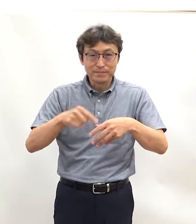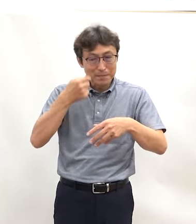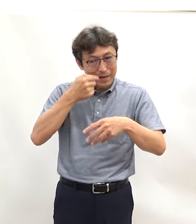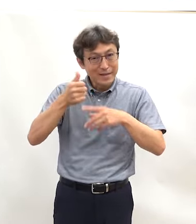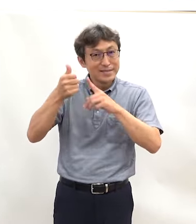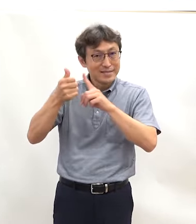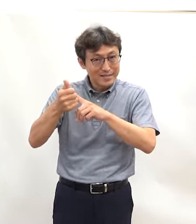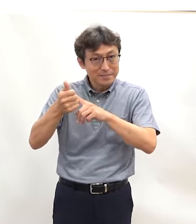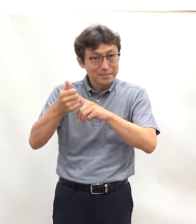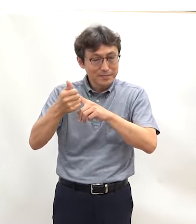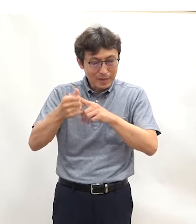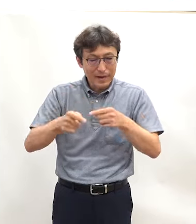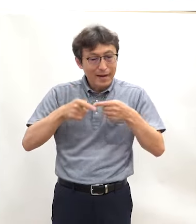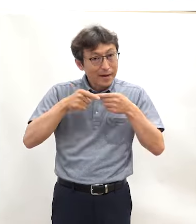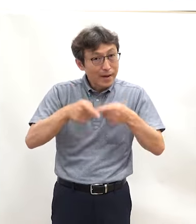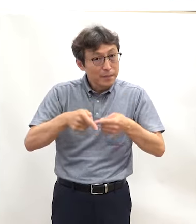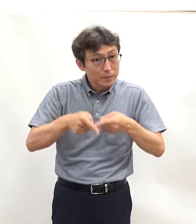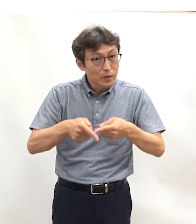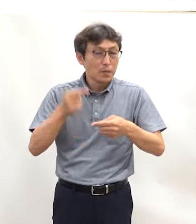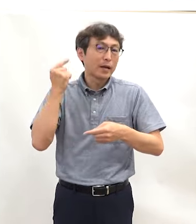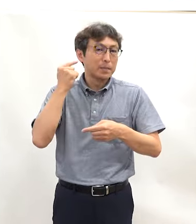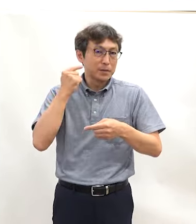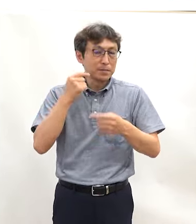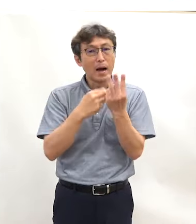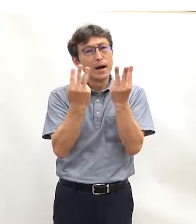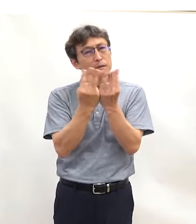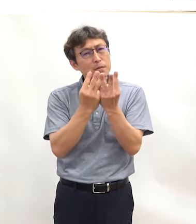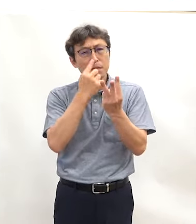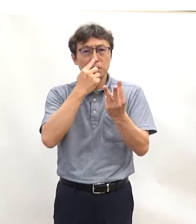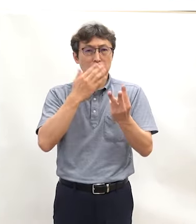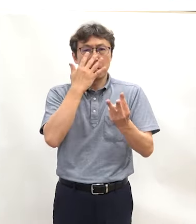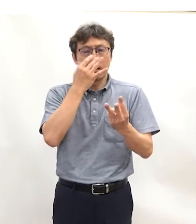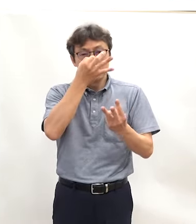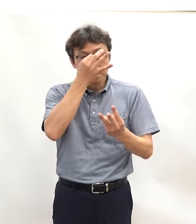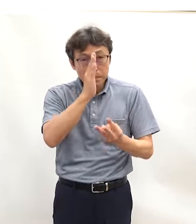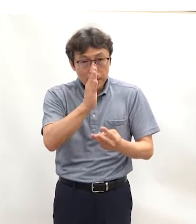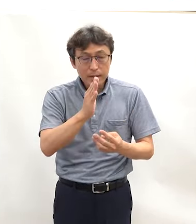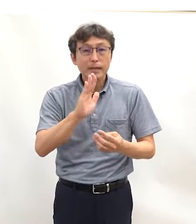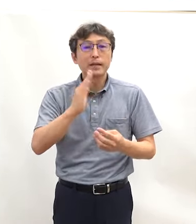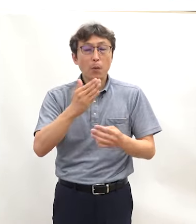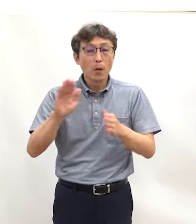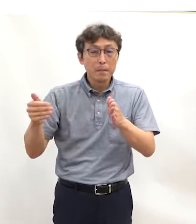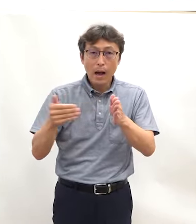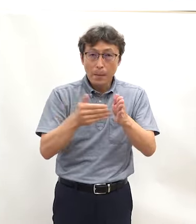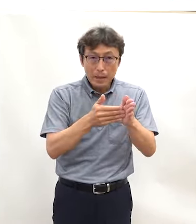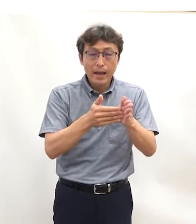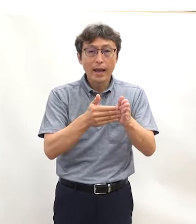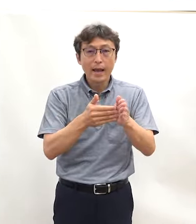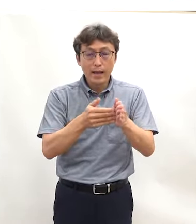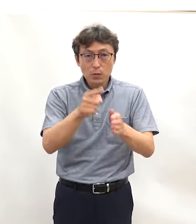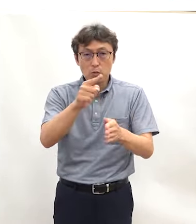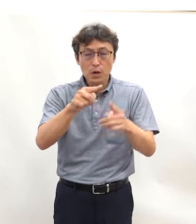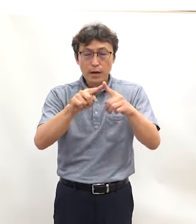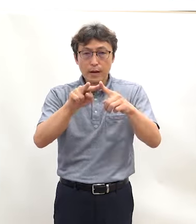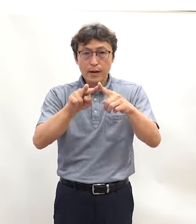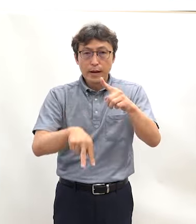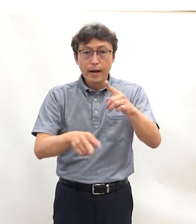今数字的なものは私持ち合わせていませんが、これまでもそういった形で、介護現場という